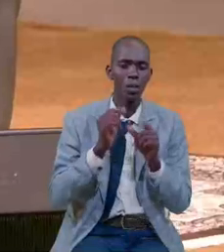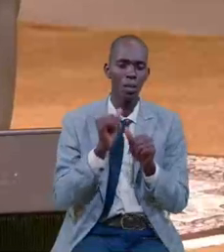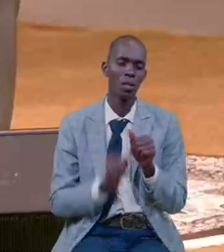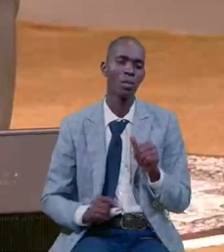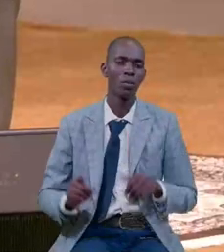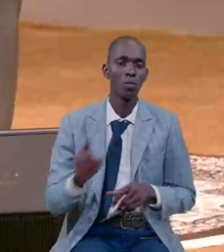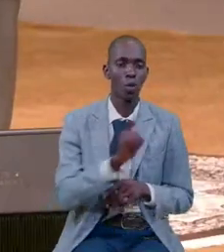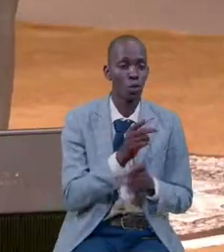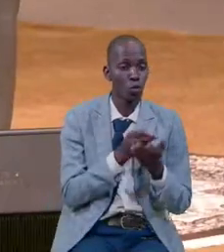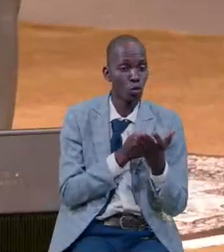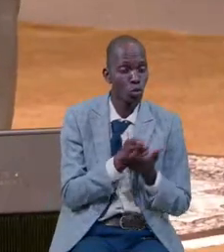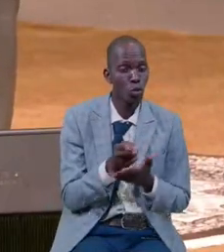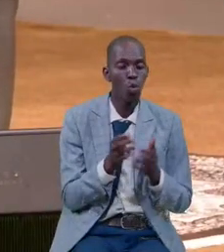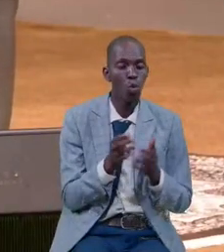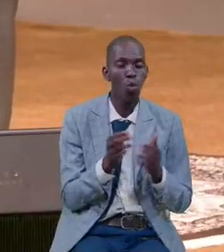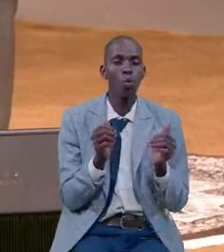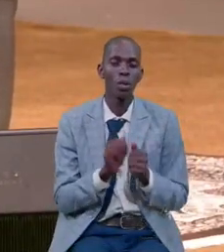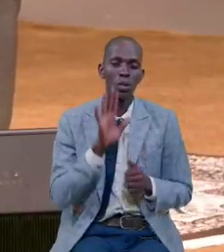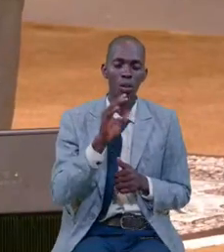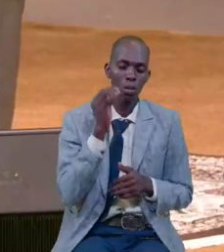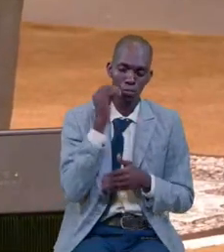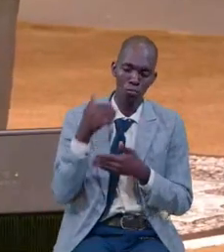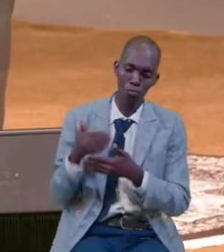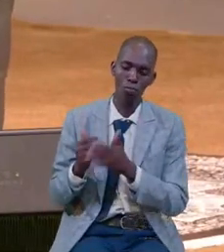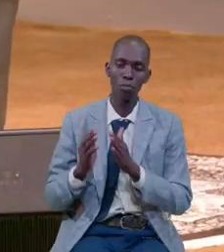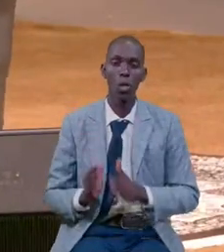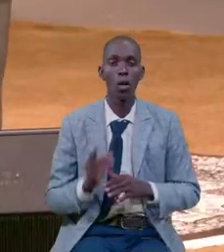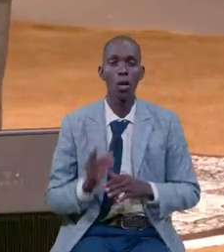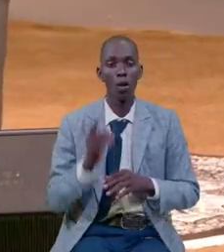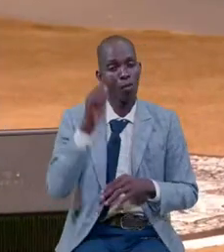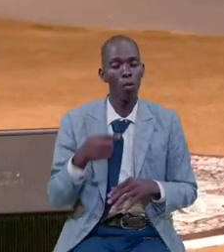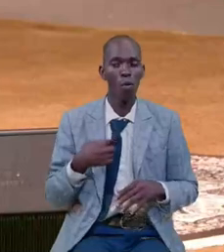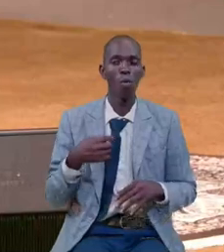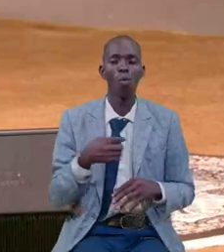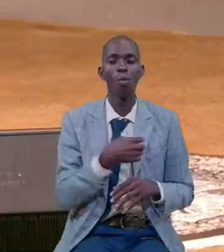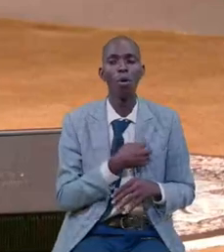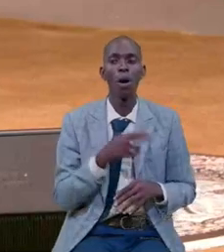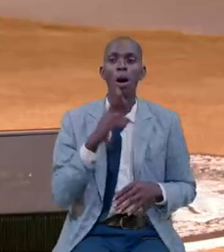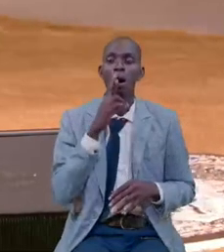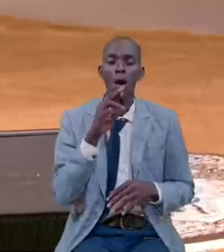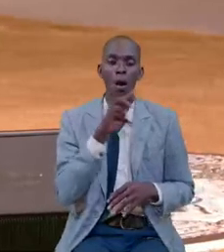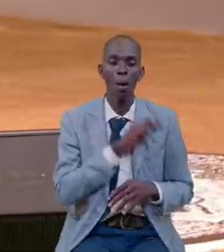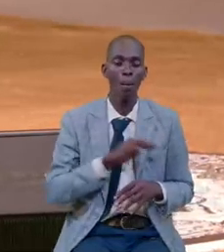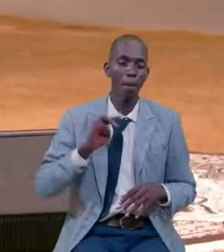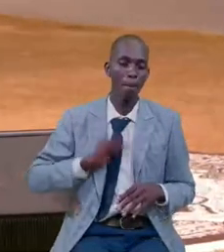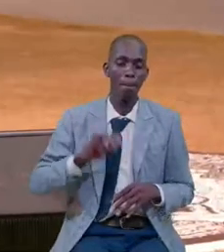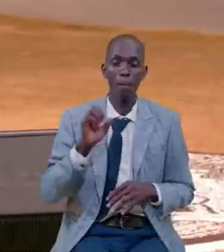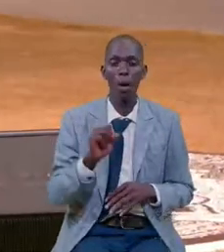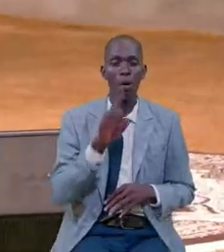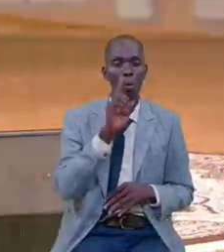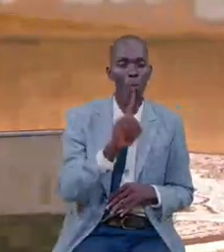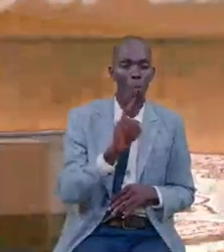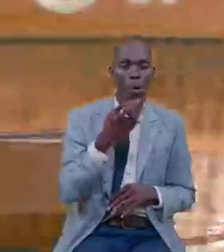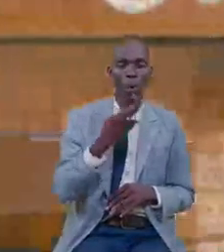vous parle selon la vérité à son prochain, car nous sommes membres les uns